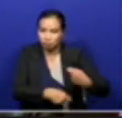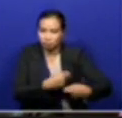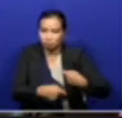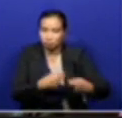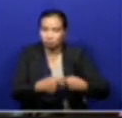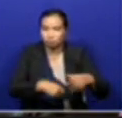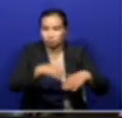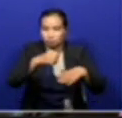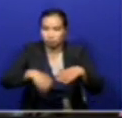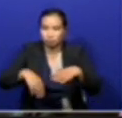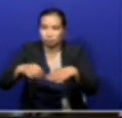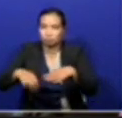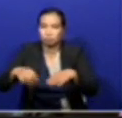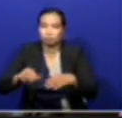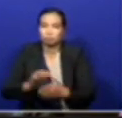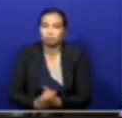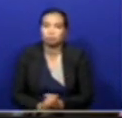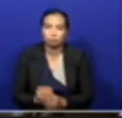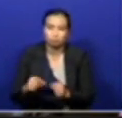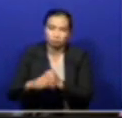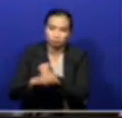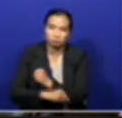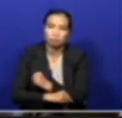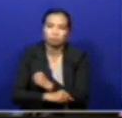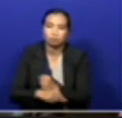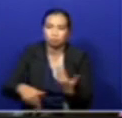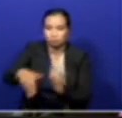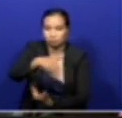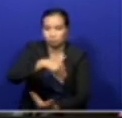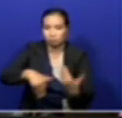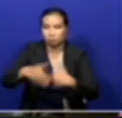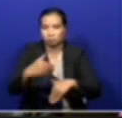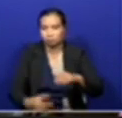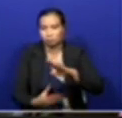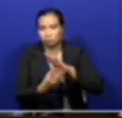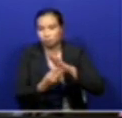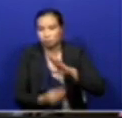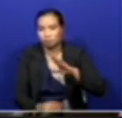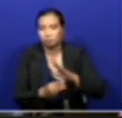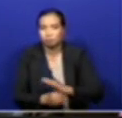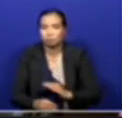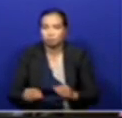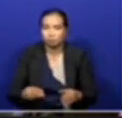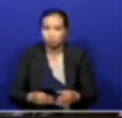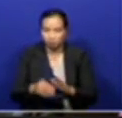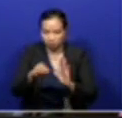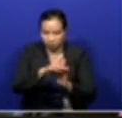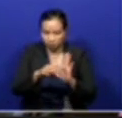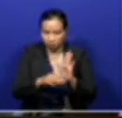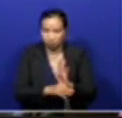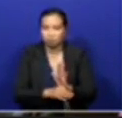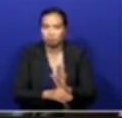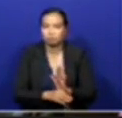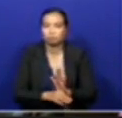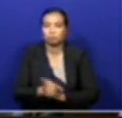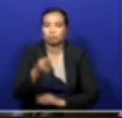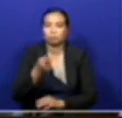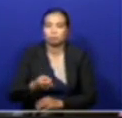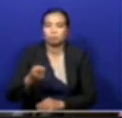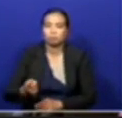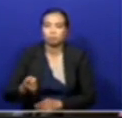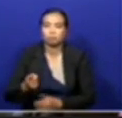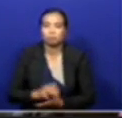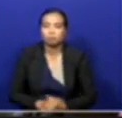องอาจนำไปสู่การทุจริตหมุนเวียนเอกสารเพื่อทำการรายการตั้งเบิกซ้ำท่านประธาน